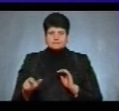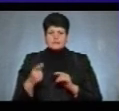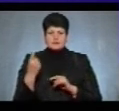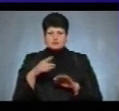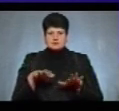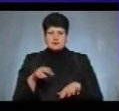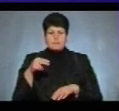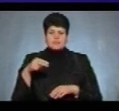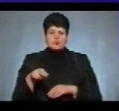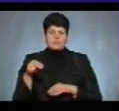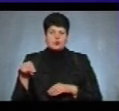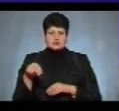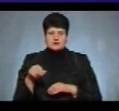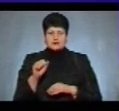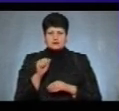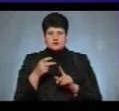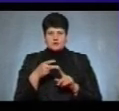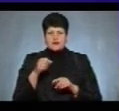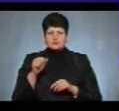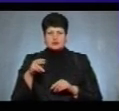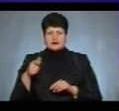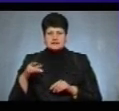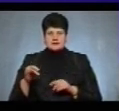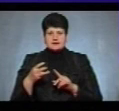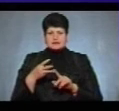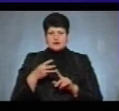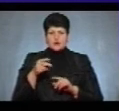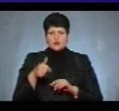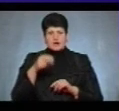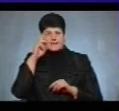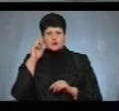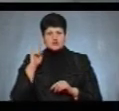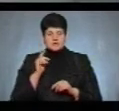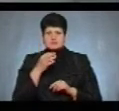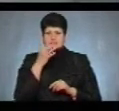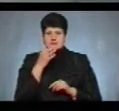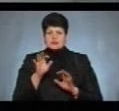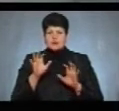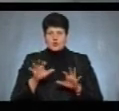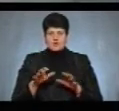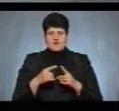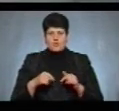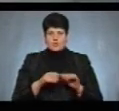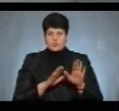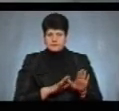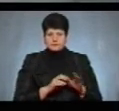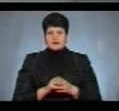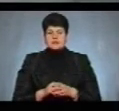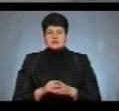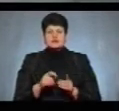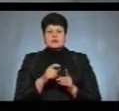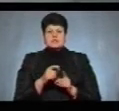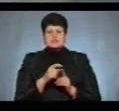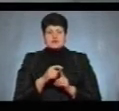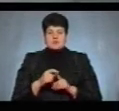Петро Порошенко, на другому – Анатолій Гриценко, третя – Юлія Тимошенко, повідомила голова округу Ольга Лучка. За словами голови